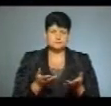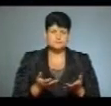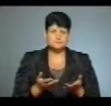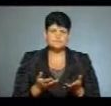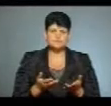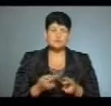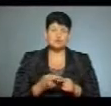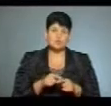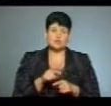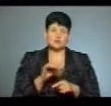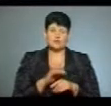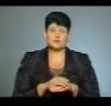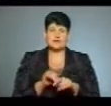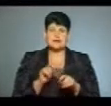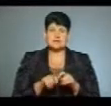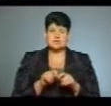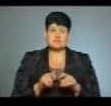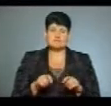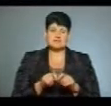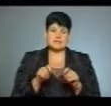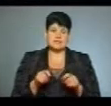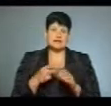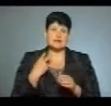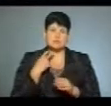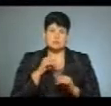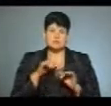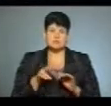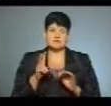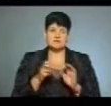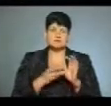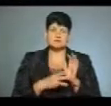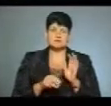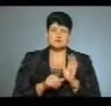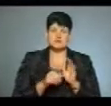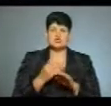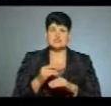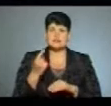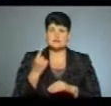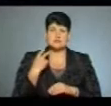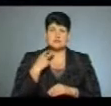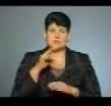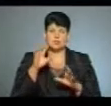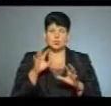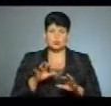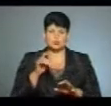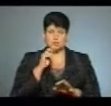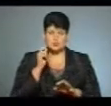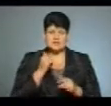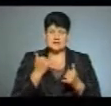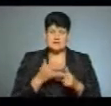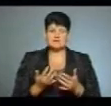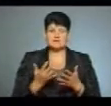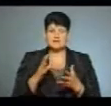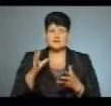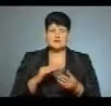даному факту слідчі відкрили кримінальне провадження за статтею 286 частина 1 Кримінального кодексу України. Зараз поліцейські встановлюють